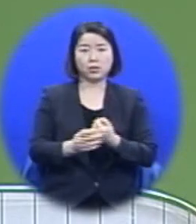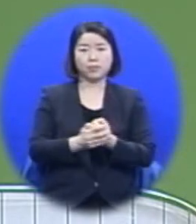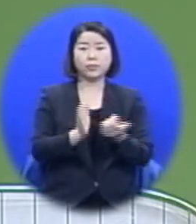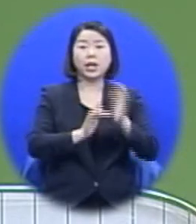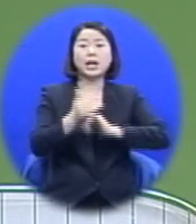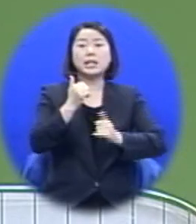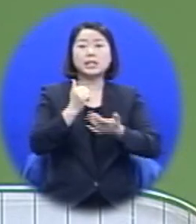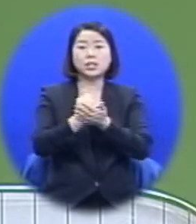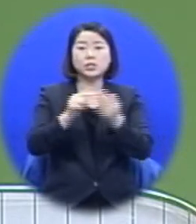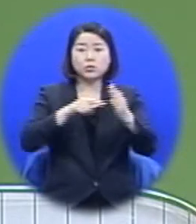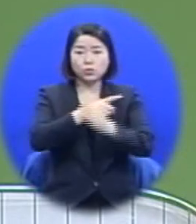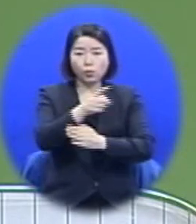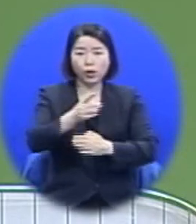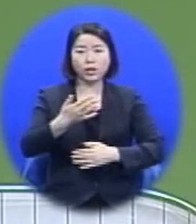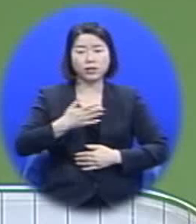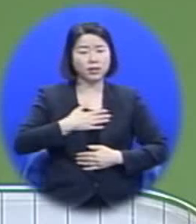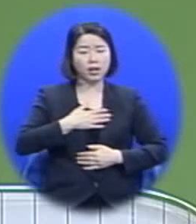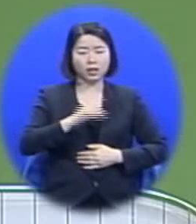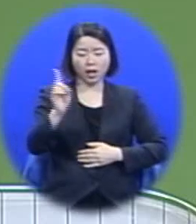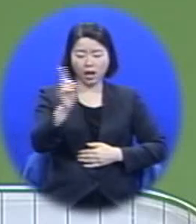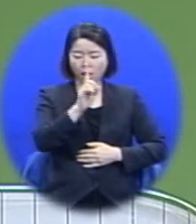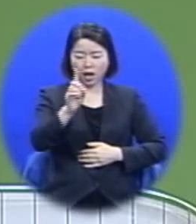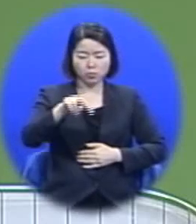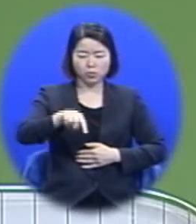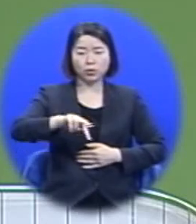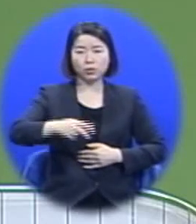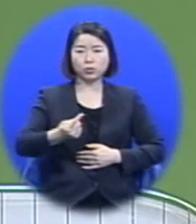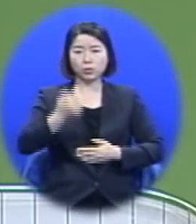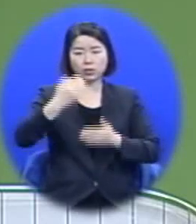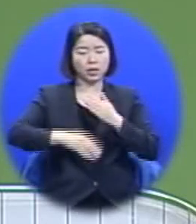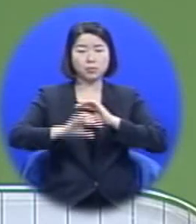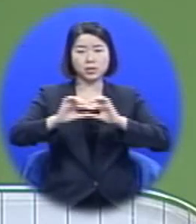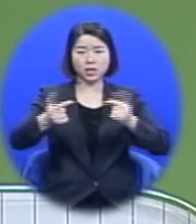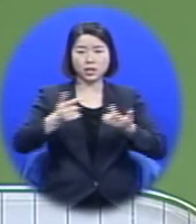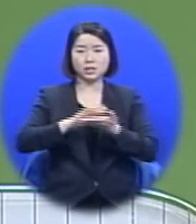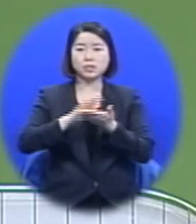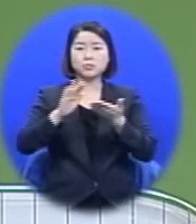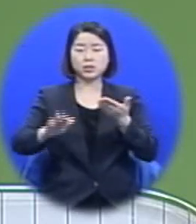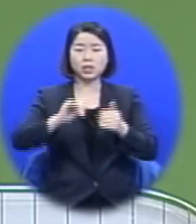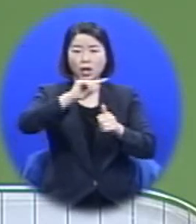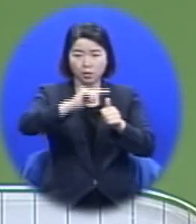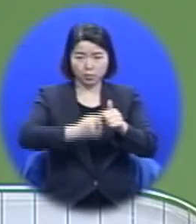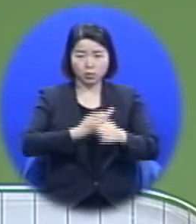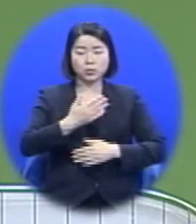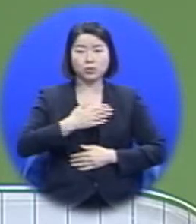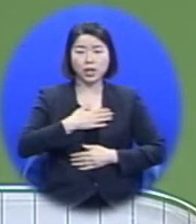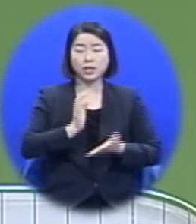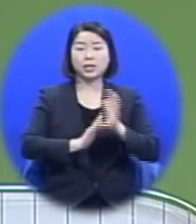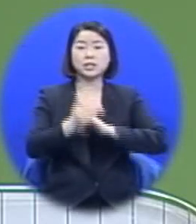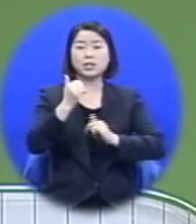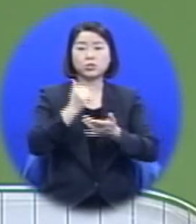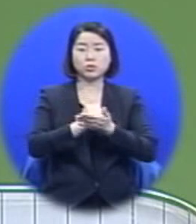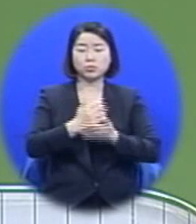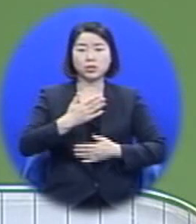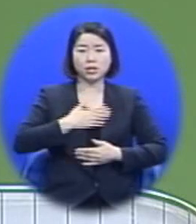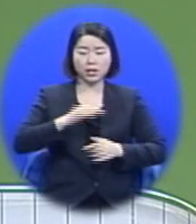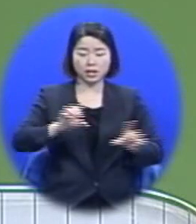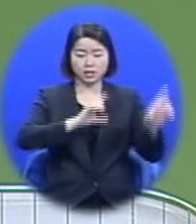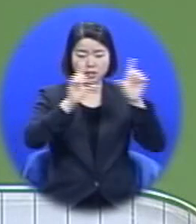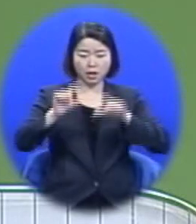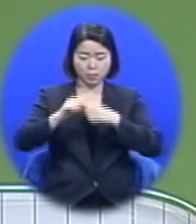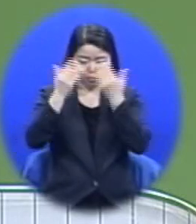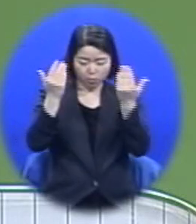예수님 밖에는 나에게 아무것도 남지 않았기에 됐어요 비도서 나는 예수님이 내 삶의 전부 라는